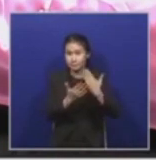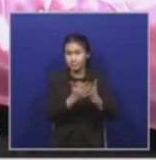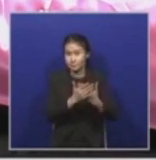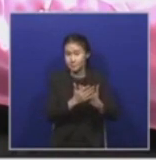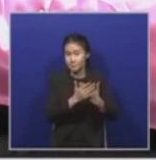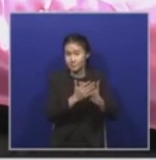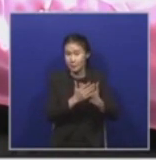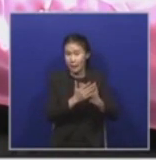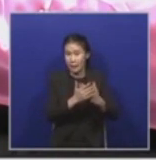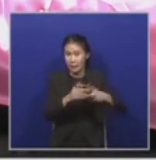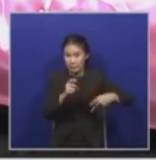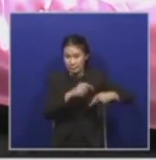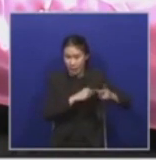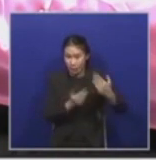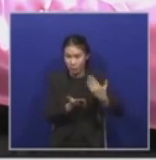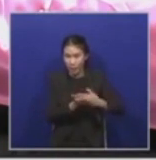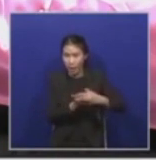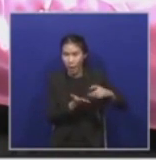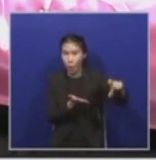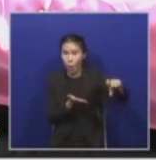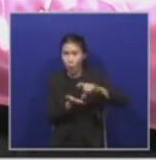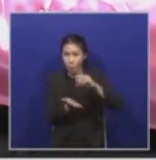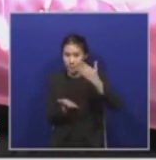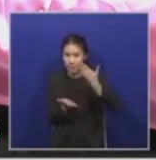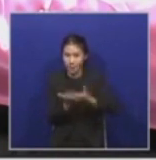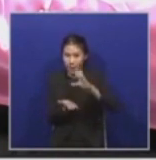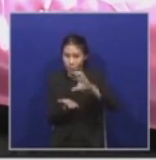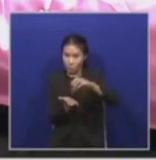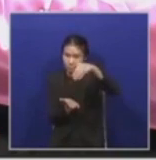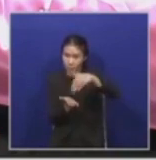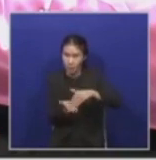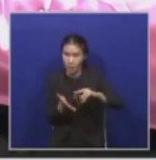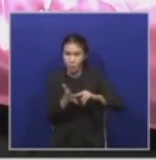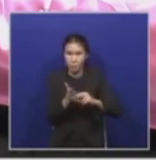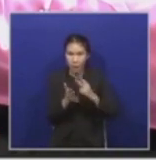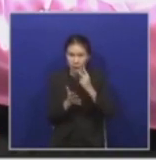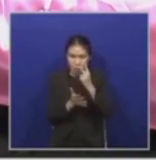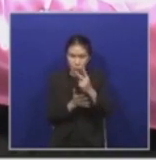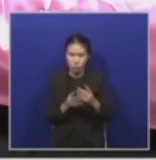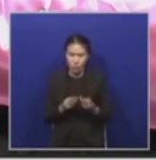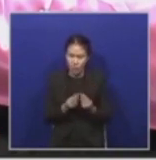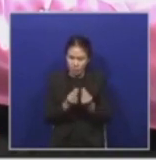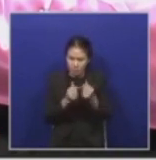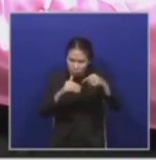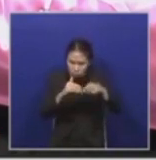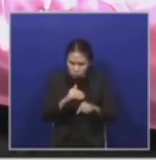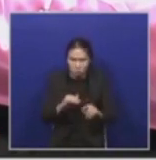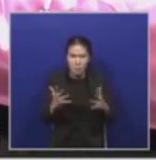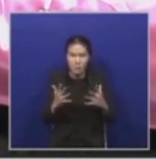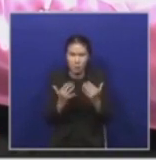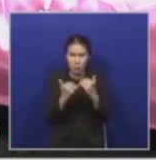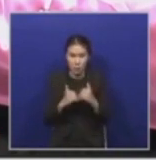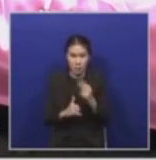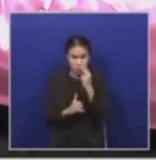างและไปให้อำนาจหน้าที่นายกรัฐมนตรีนี้เนี่ยไม่ได้มีความรอบคอบอันใดเลยผมจะชี้ทีละประเด็นอย่